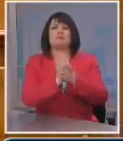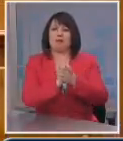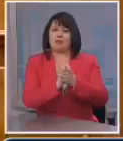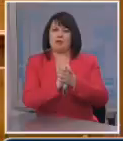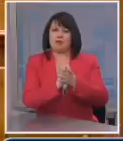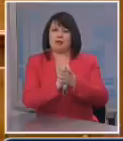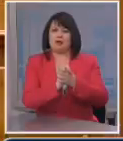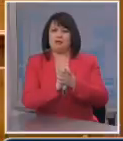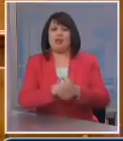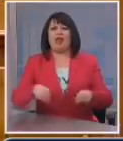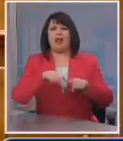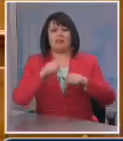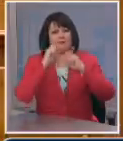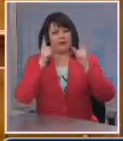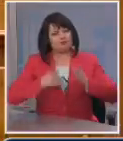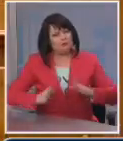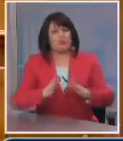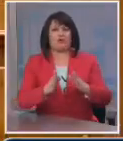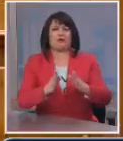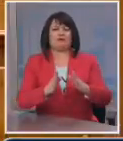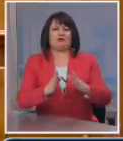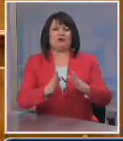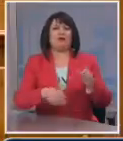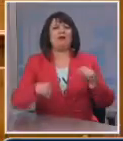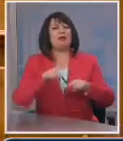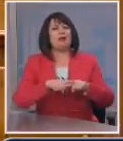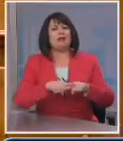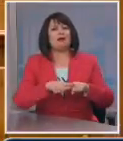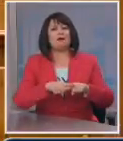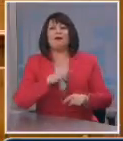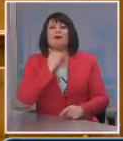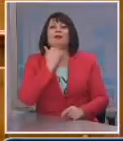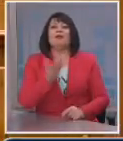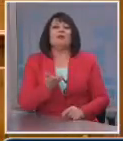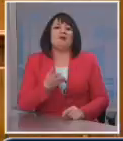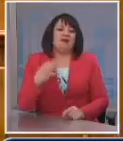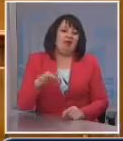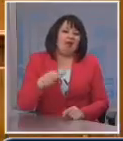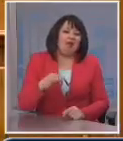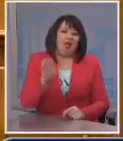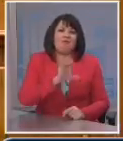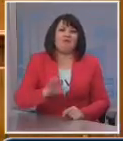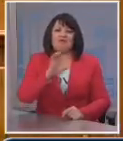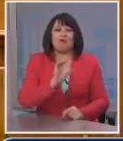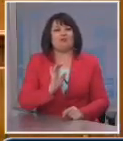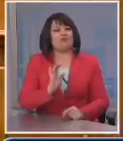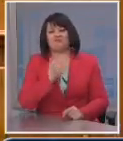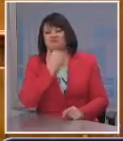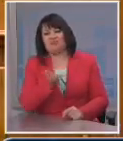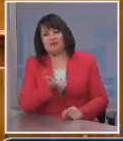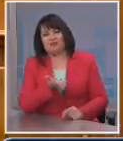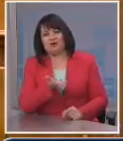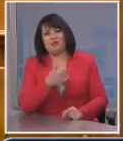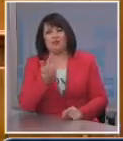θα πάει την Ελλάδα επιτέλους μπροστά. Η Ελλάδα δεν μπορεί να είναι ο αδύναμος κρίκος της Ευρώπης, ούτε να γίνεται